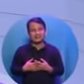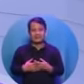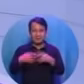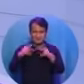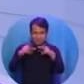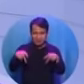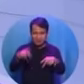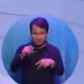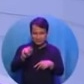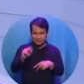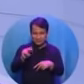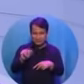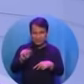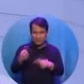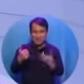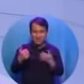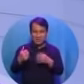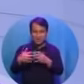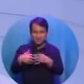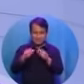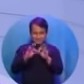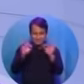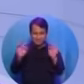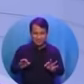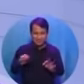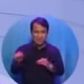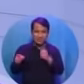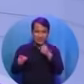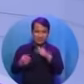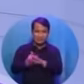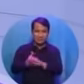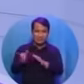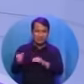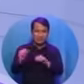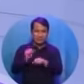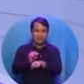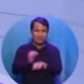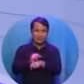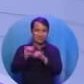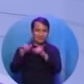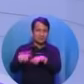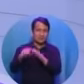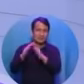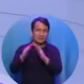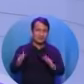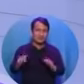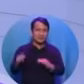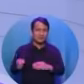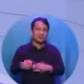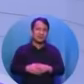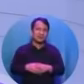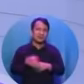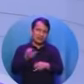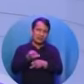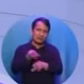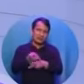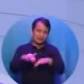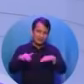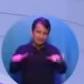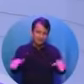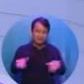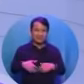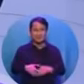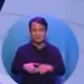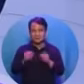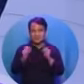planta. Okay. So, si Mrs., anong pong trabaho ni Mrs.? Trabaho lang, nag-bitong bata. Ah, nag-aalaga ng